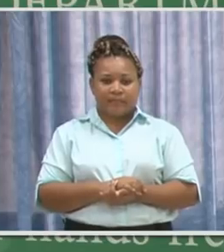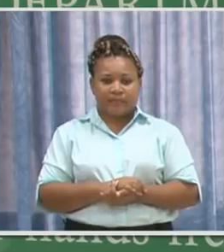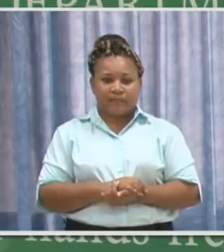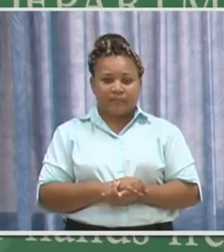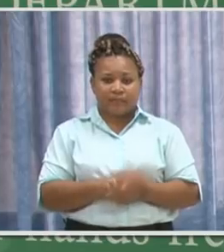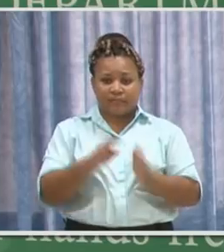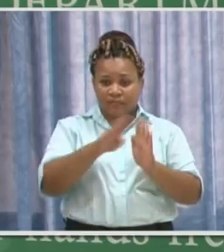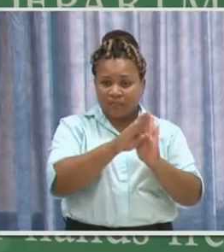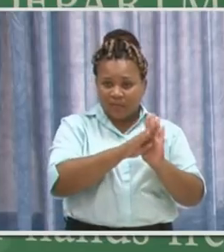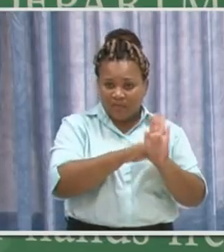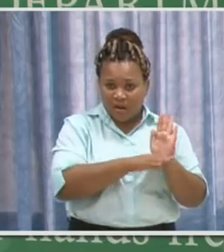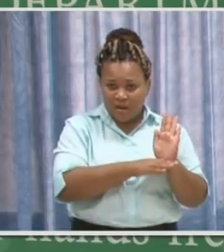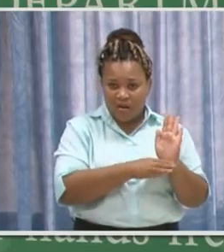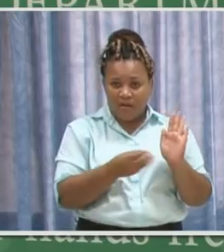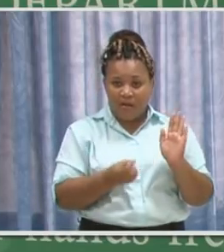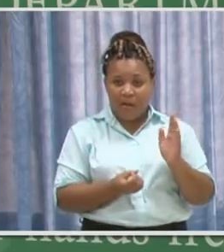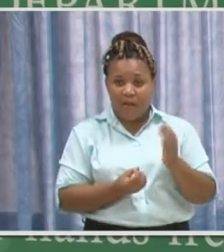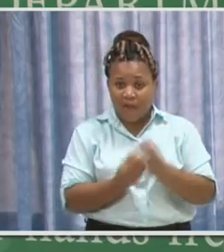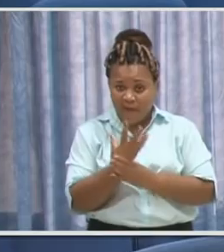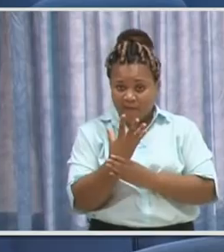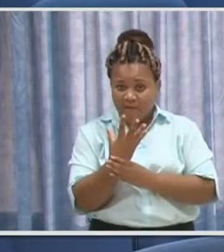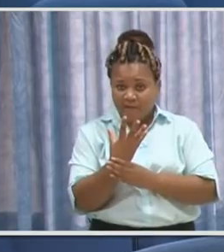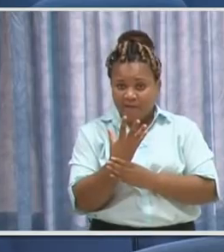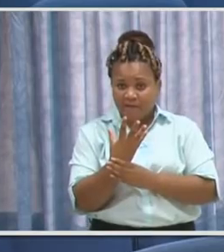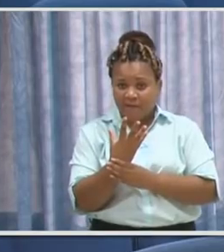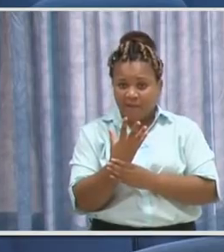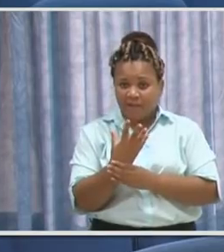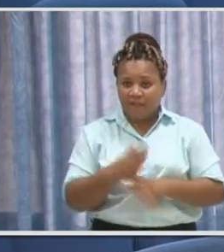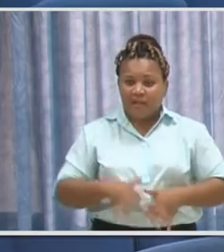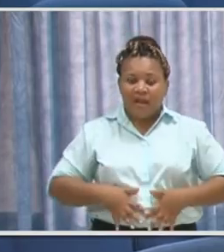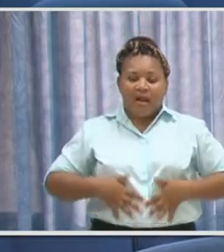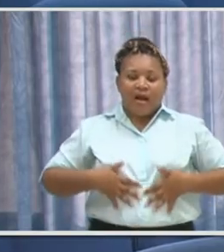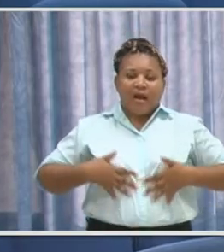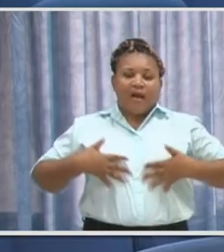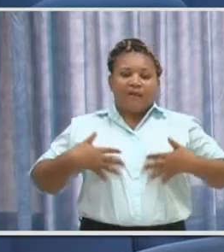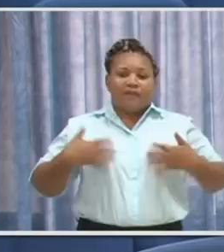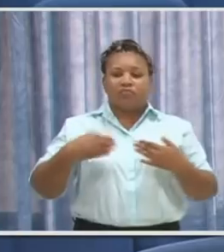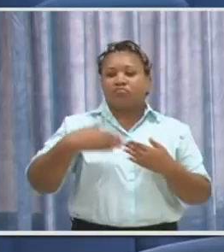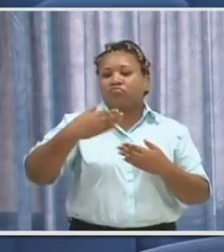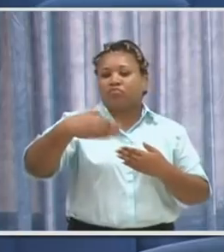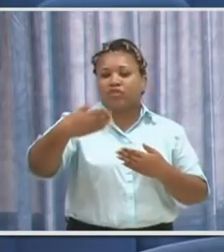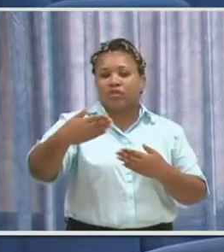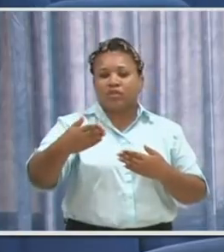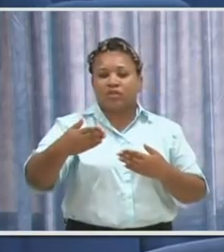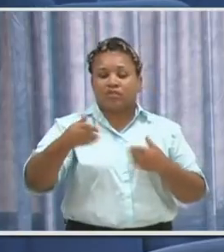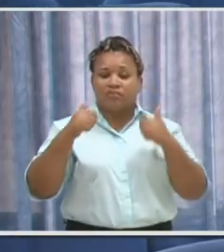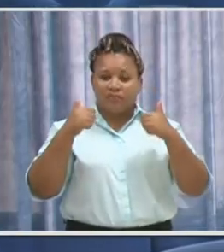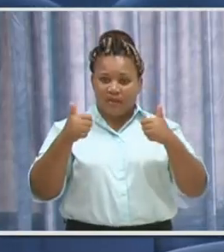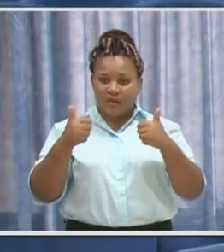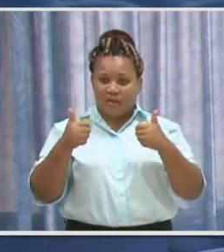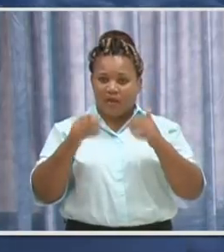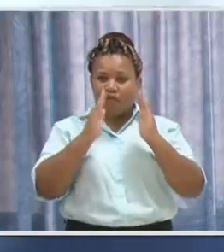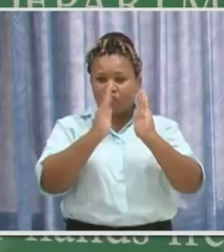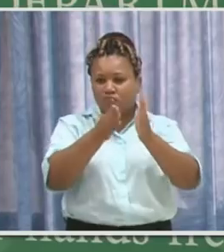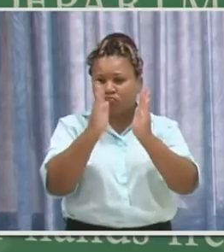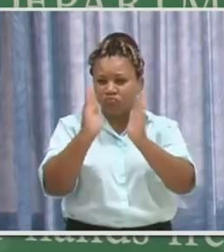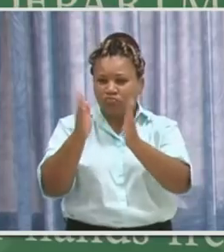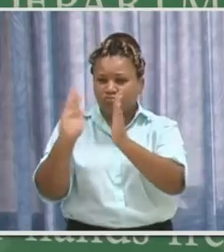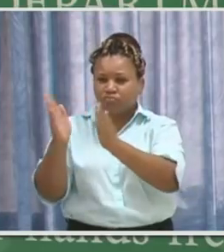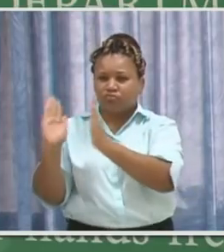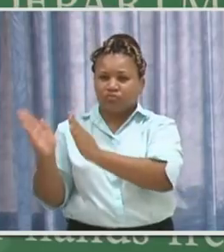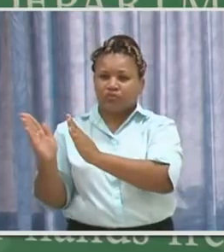non? Soit avec ça, moi, je remercie tout le monde de la cour et souhaite tout une bonne fête de